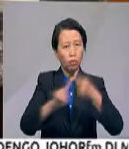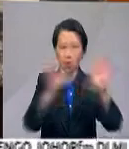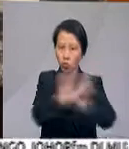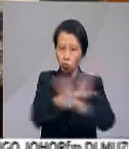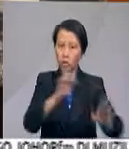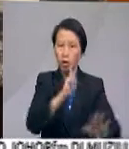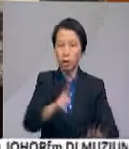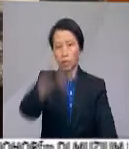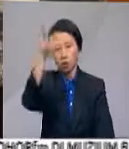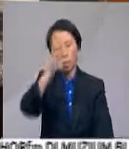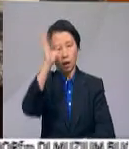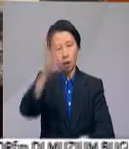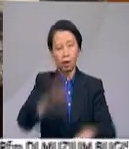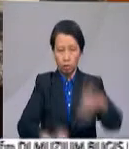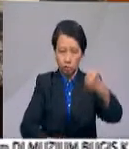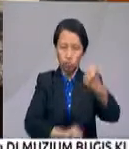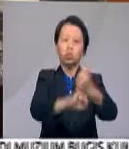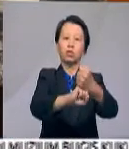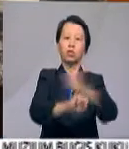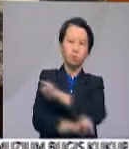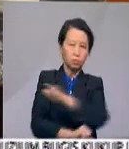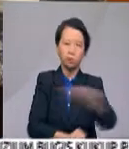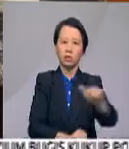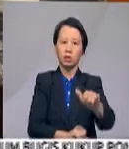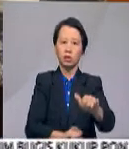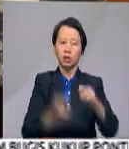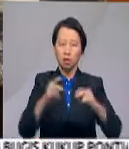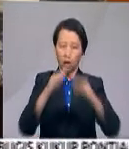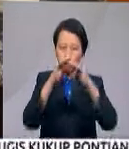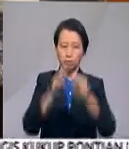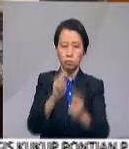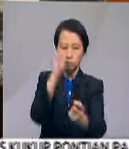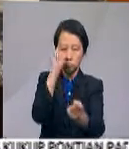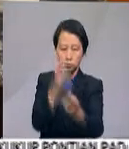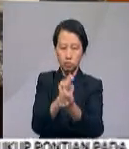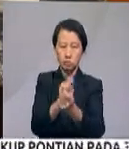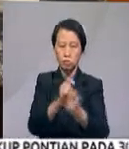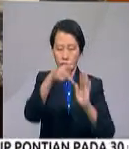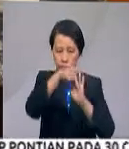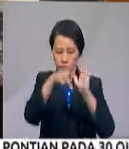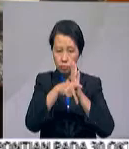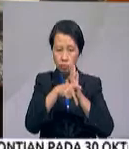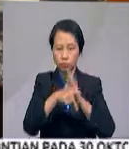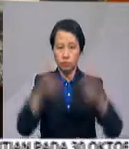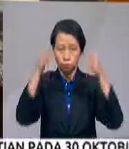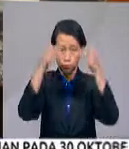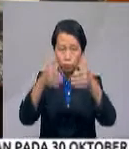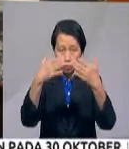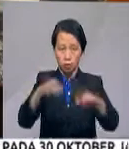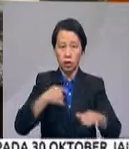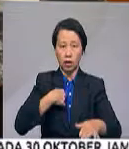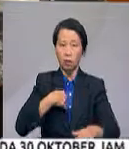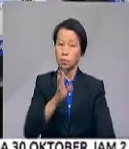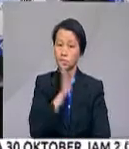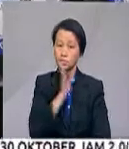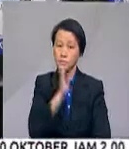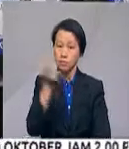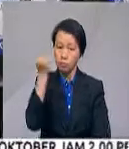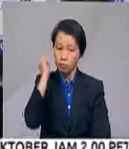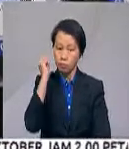kerajaan juga akan ikut mendokong asal menepati prinsip danasan yang telah saya